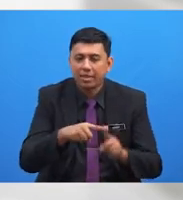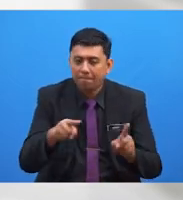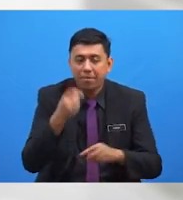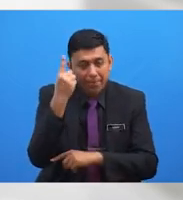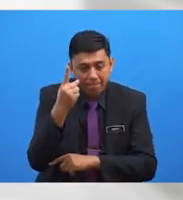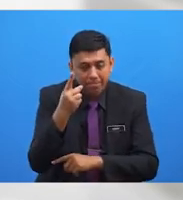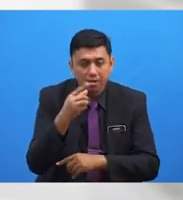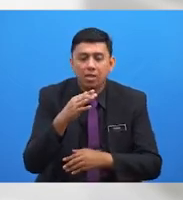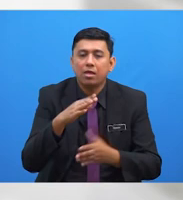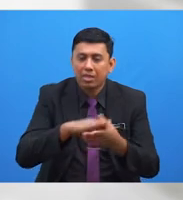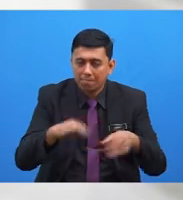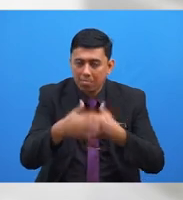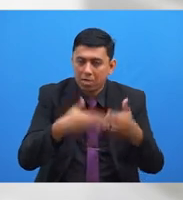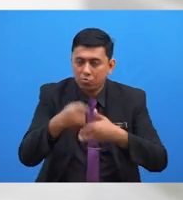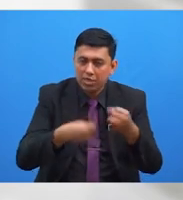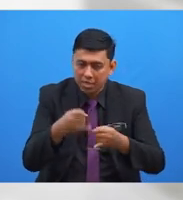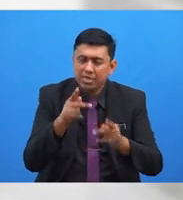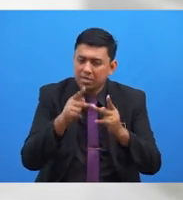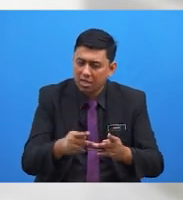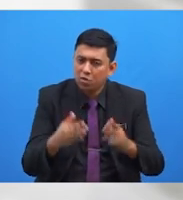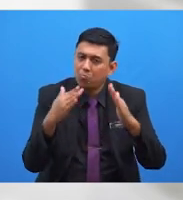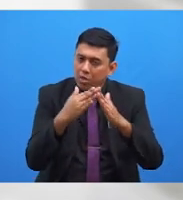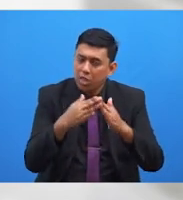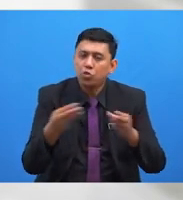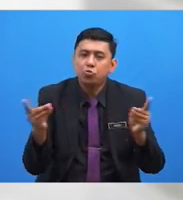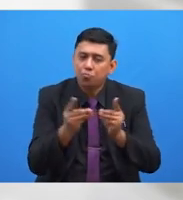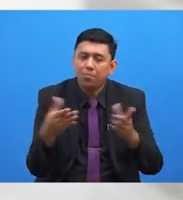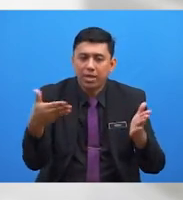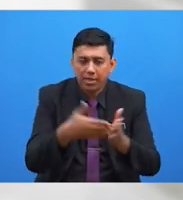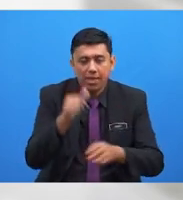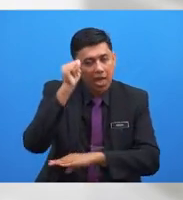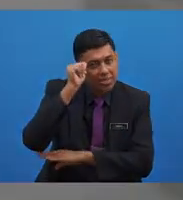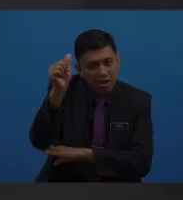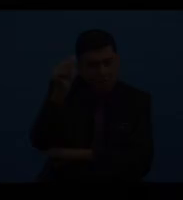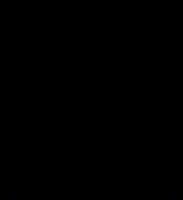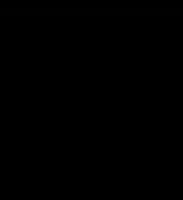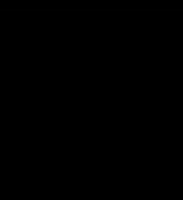jaya dan kekal berada di rumah. Sekian, sehingga berjumpa lagi. Assalamualaikum.